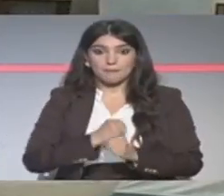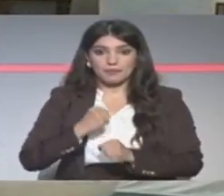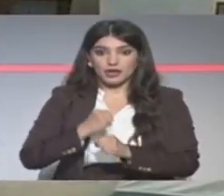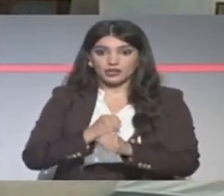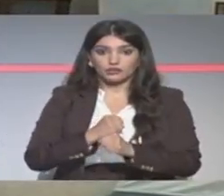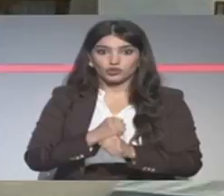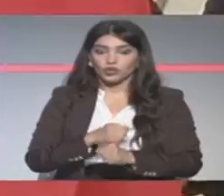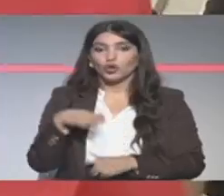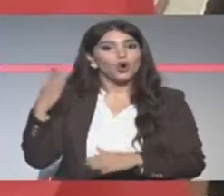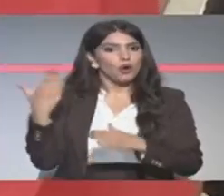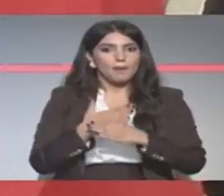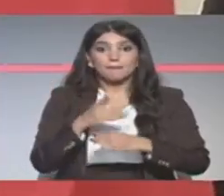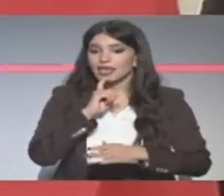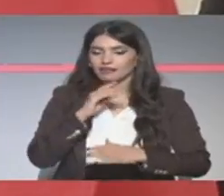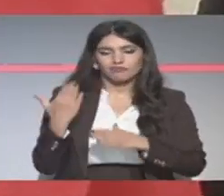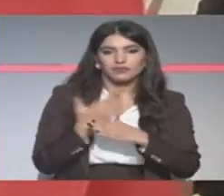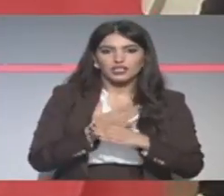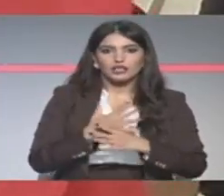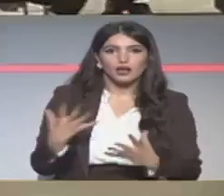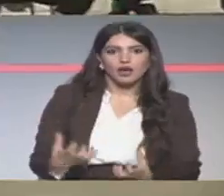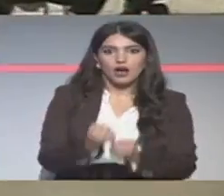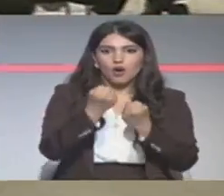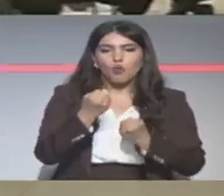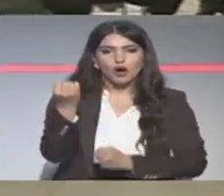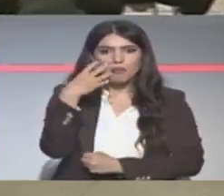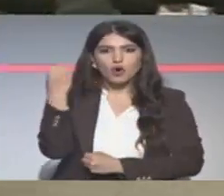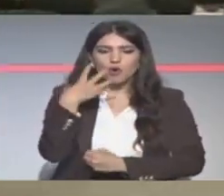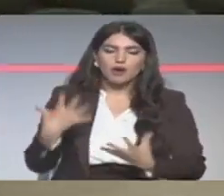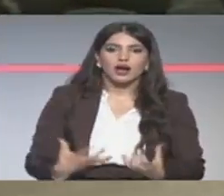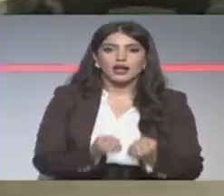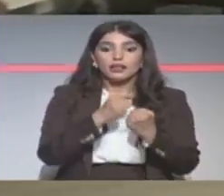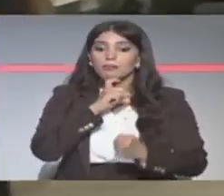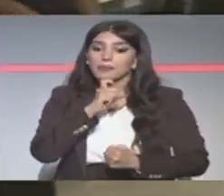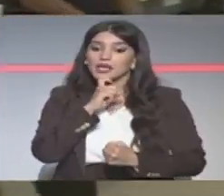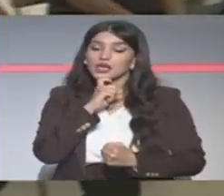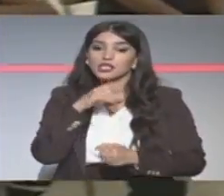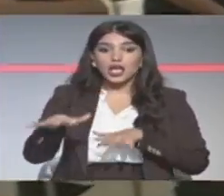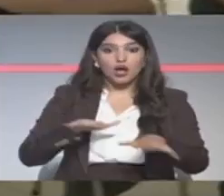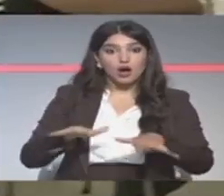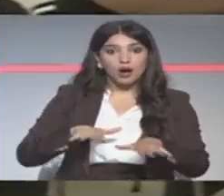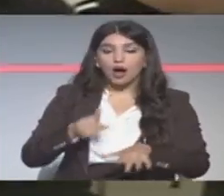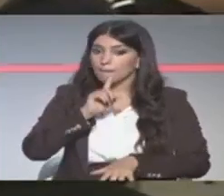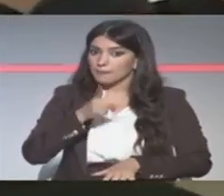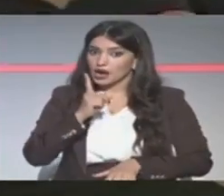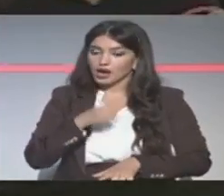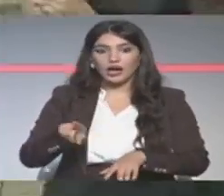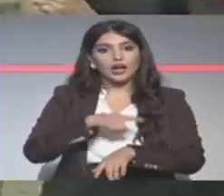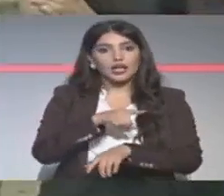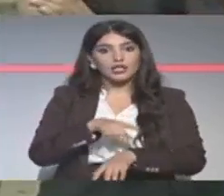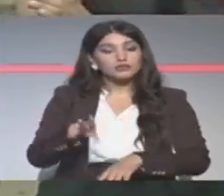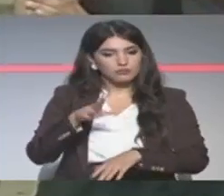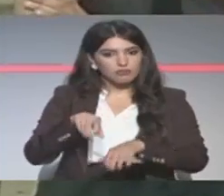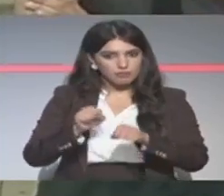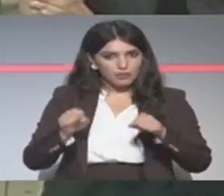وقف للتدخلات الميدانية من نجدة وإسعاف وإنقاذ في انتظار إجراءات وقرارات مركزية.